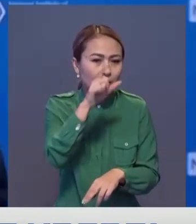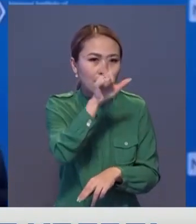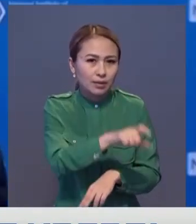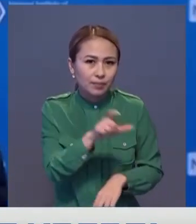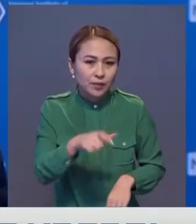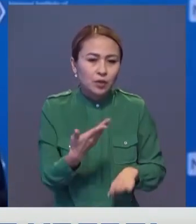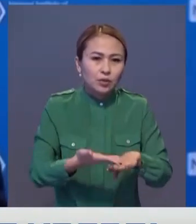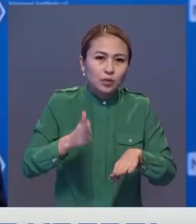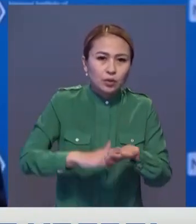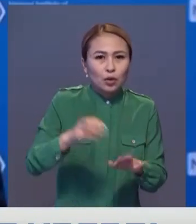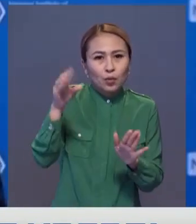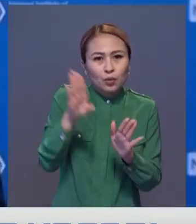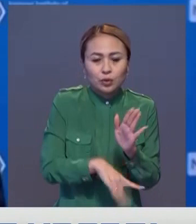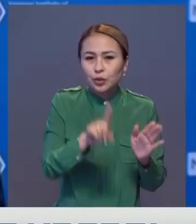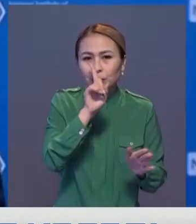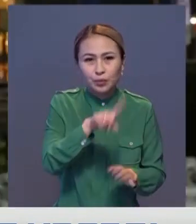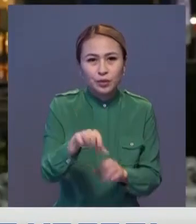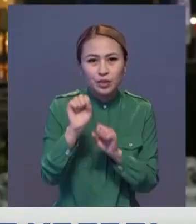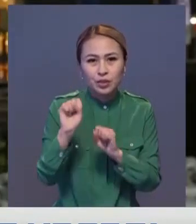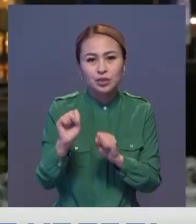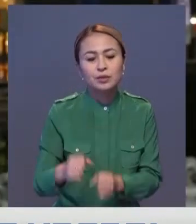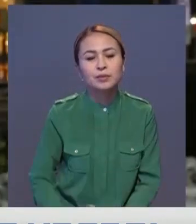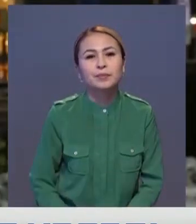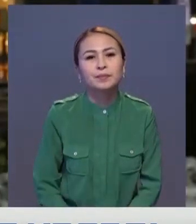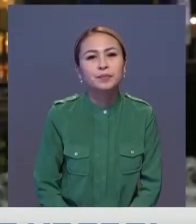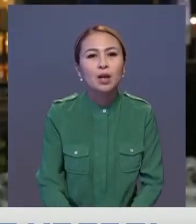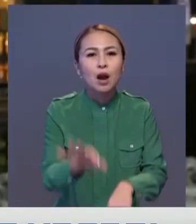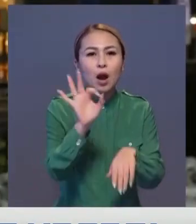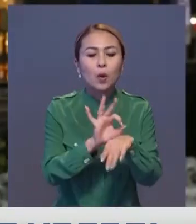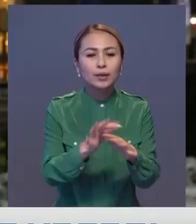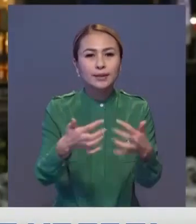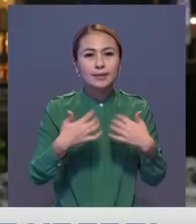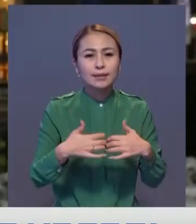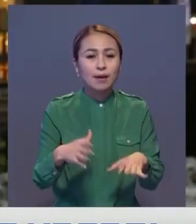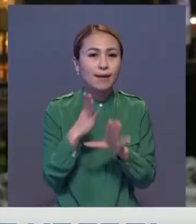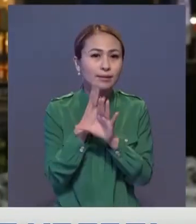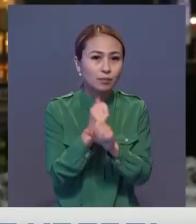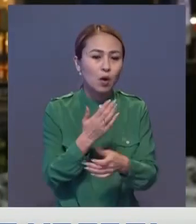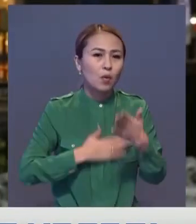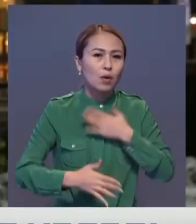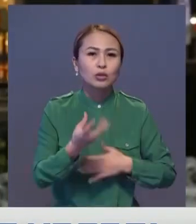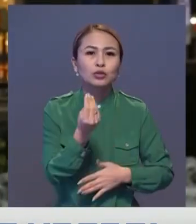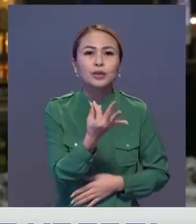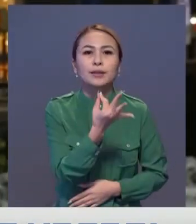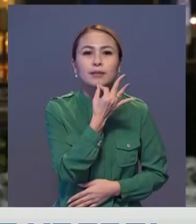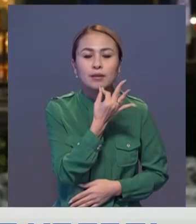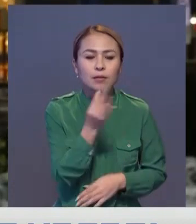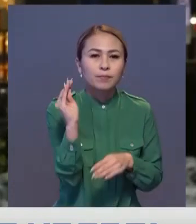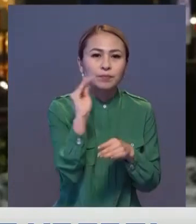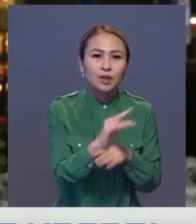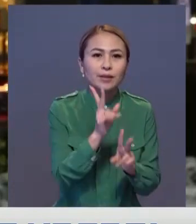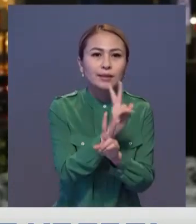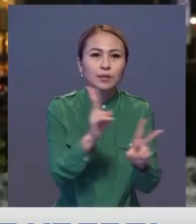адамдарды ауыр халге түсуден сақтауға болады. Ауырғандардың саны азайғанымен қуануға әлі де ерте дейді мамандар. Өйткені